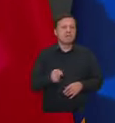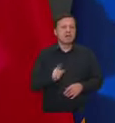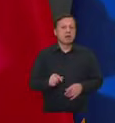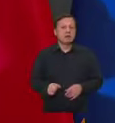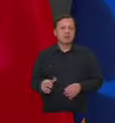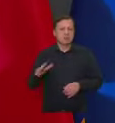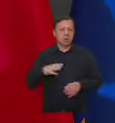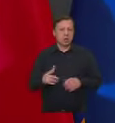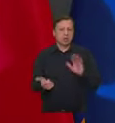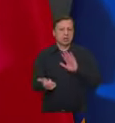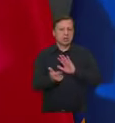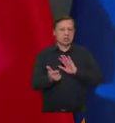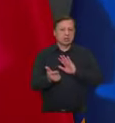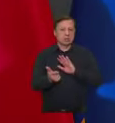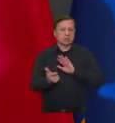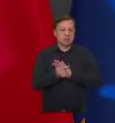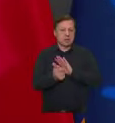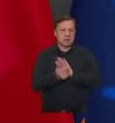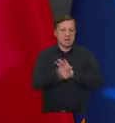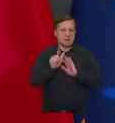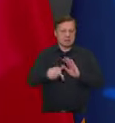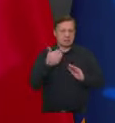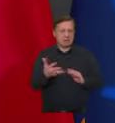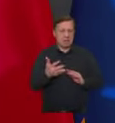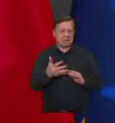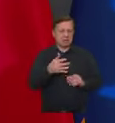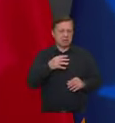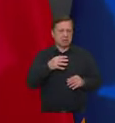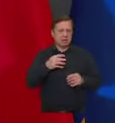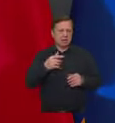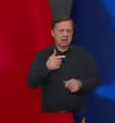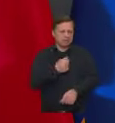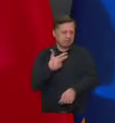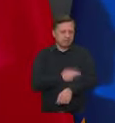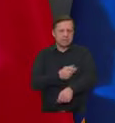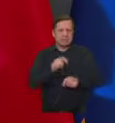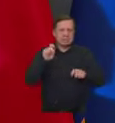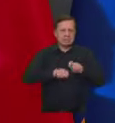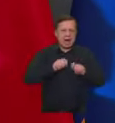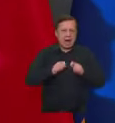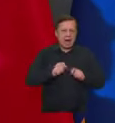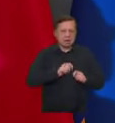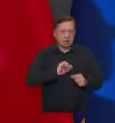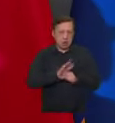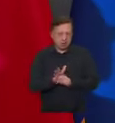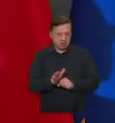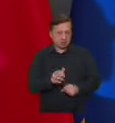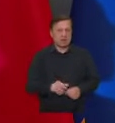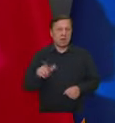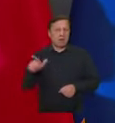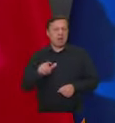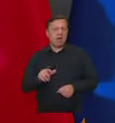przeprowadzała 17,5 testu na milion mieszkańców. Wielka Brytania, w momencie, gdy